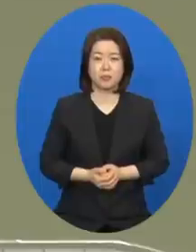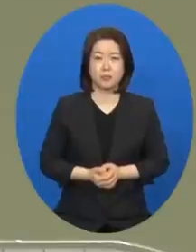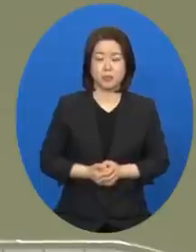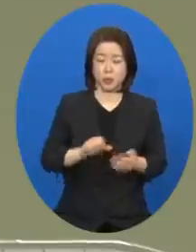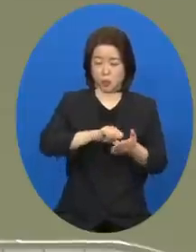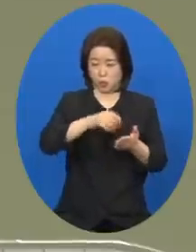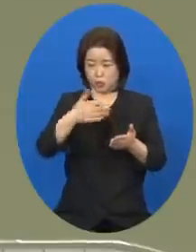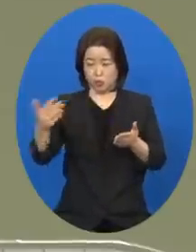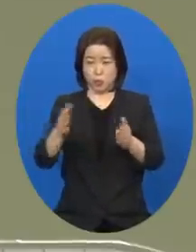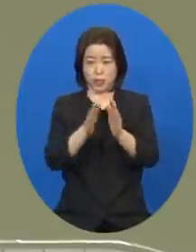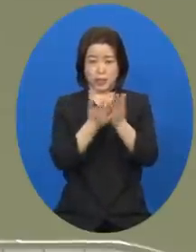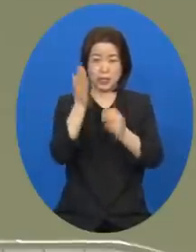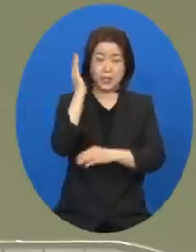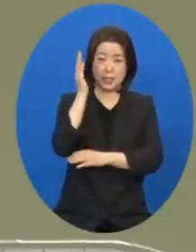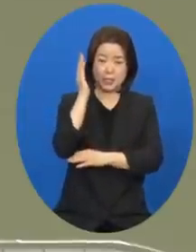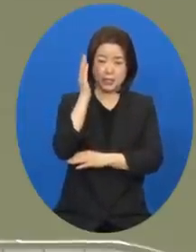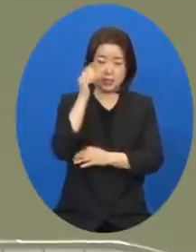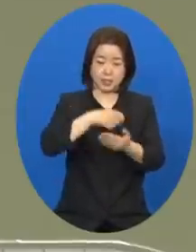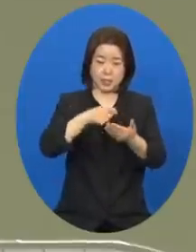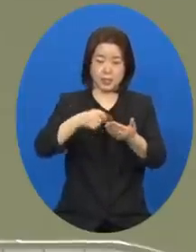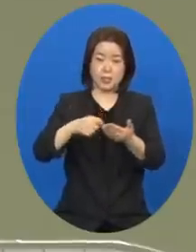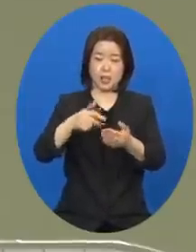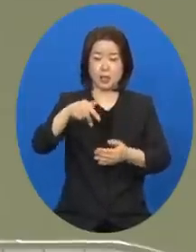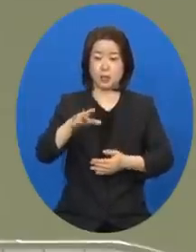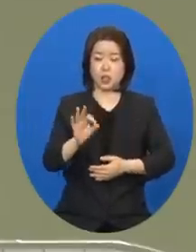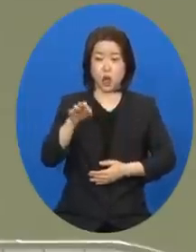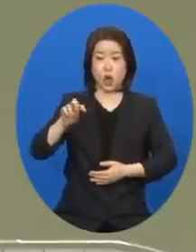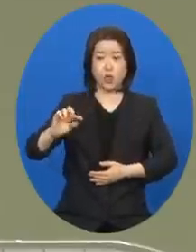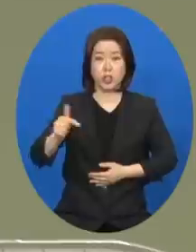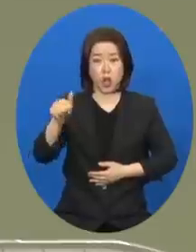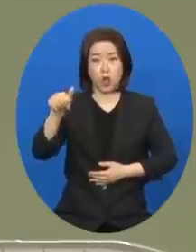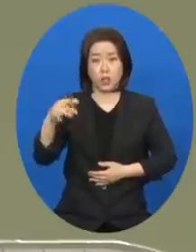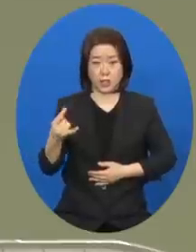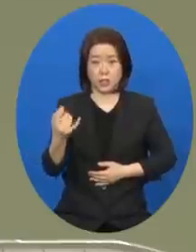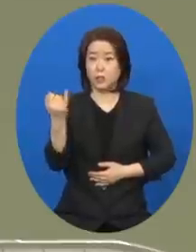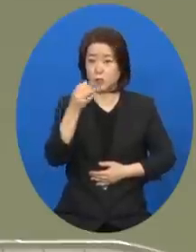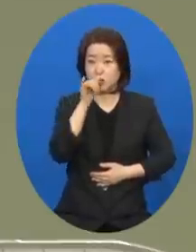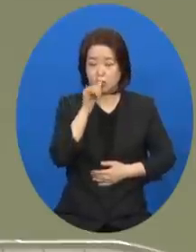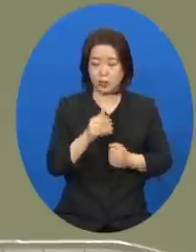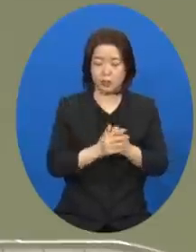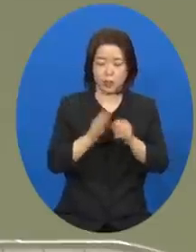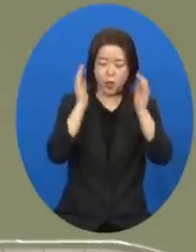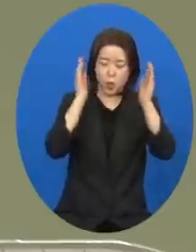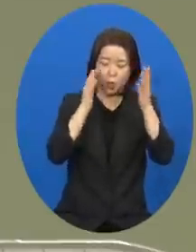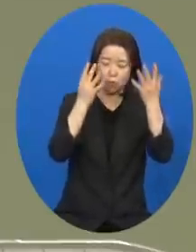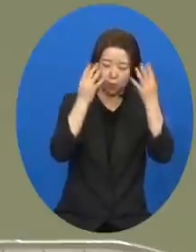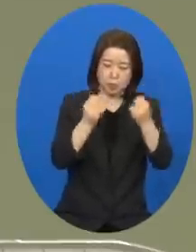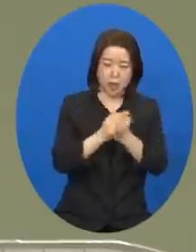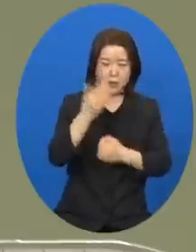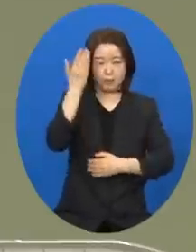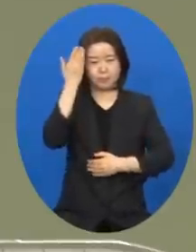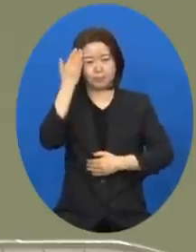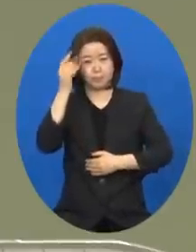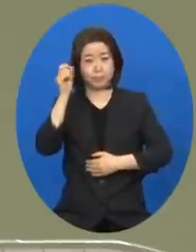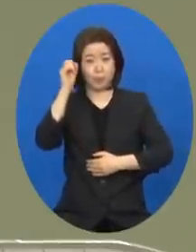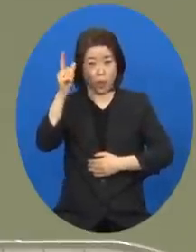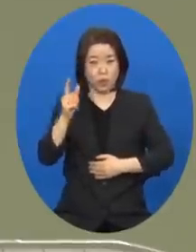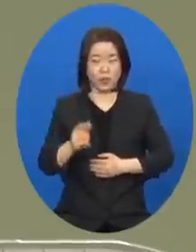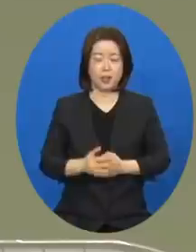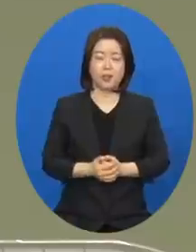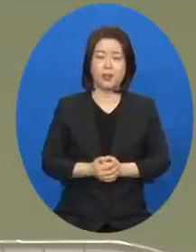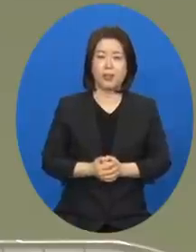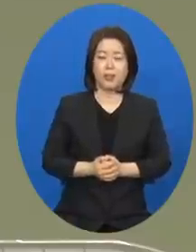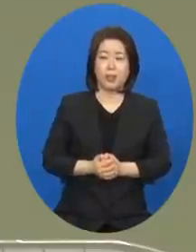유명한 소설가 정연희 씨라는 분이 계십니다. 그분은 공부도 많이 했고 굉장히 지성적인 분이에요.